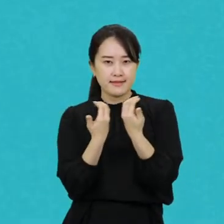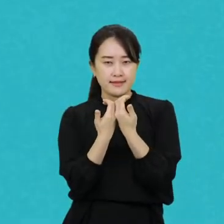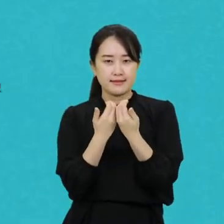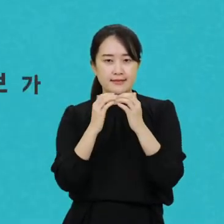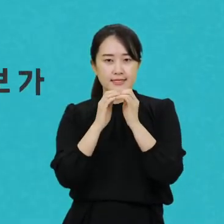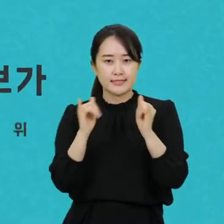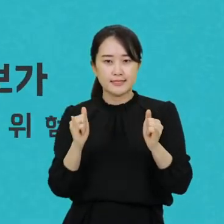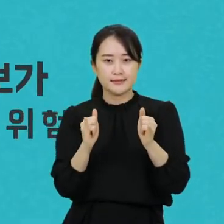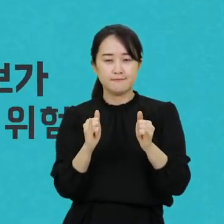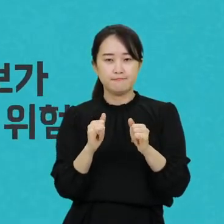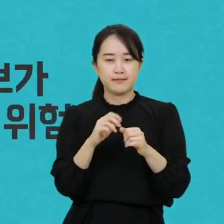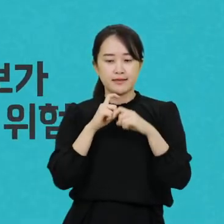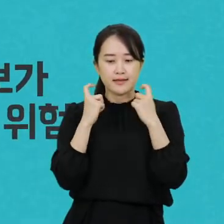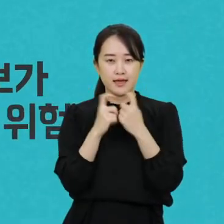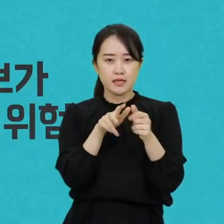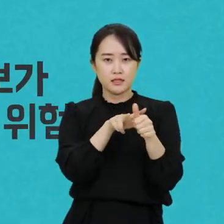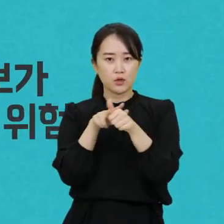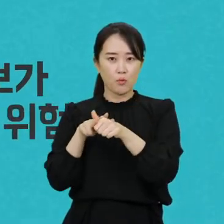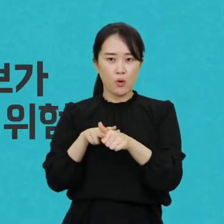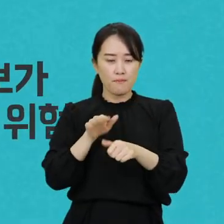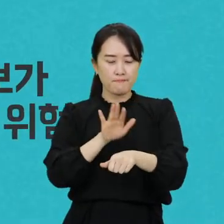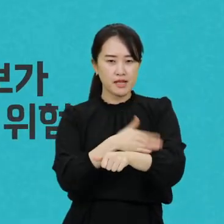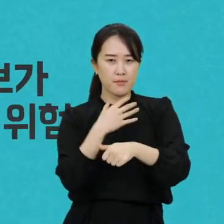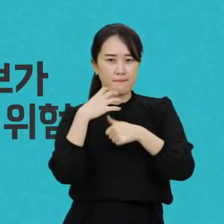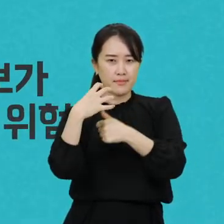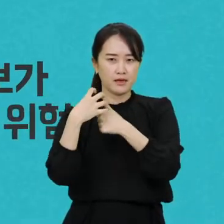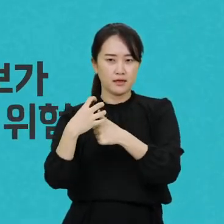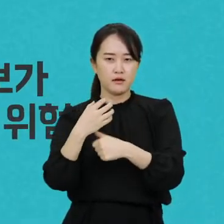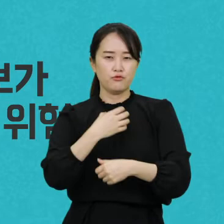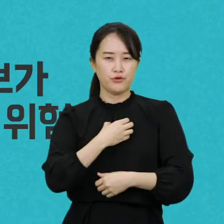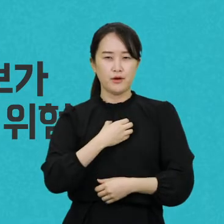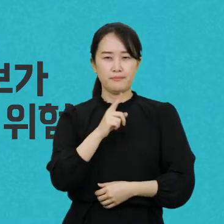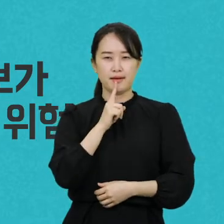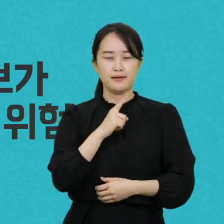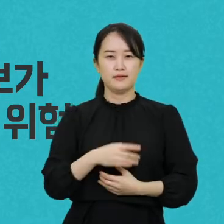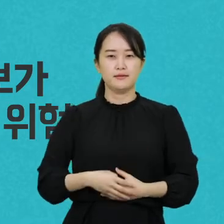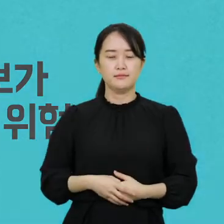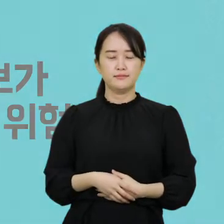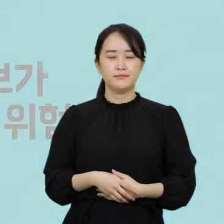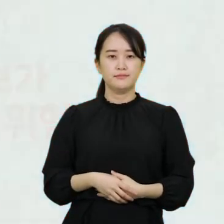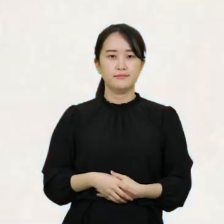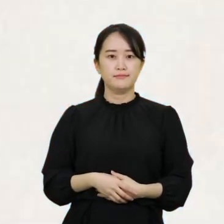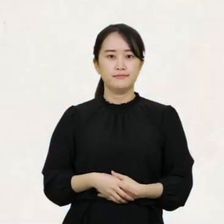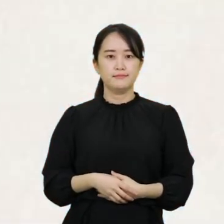사람들은 사생활 정보가 잘못 사용될 위험성이 있다고 이야기하고 있어요.